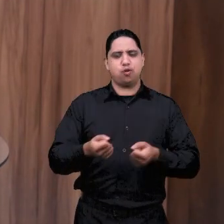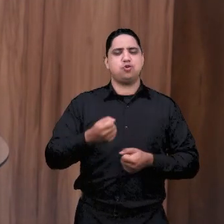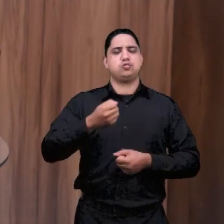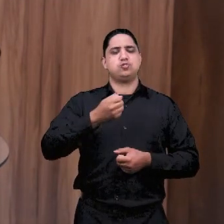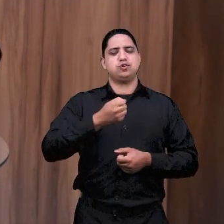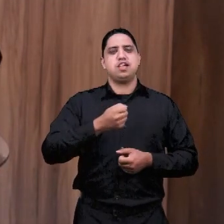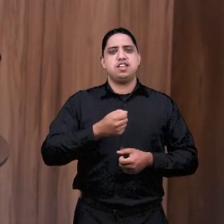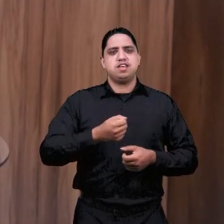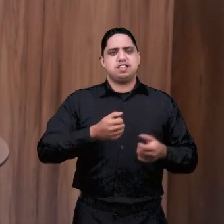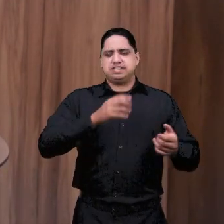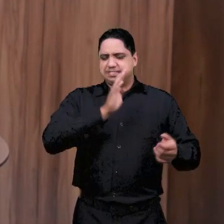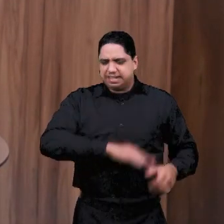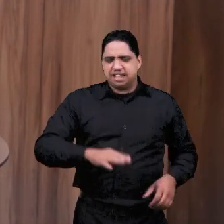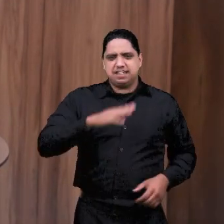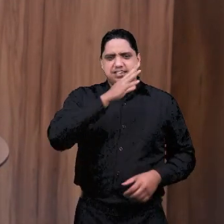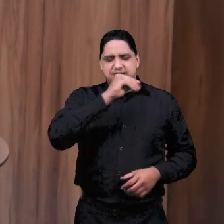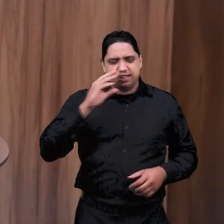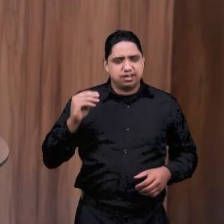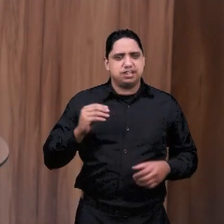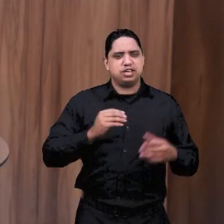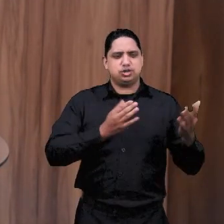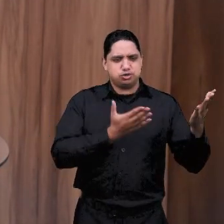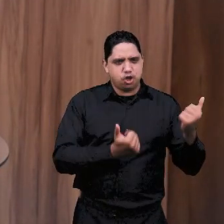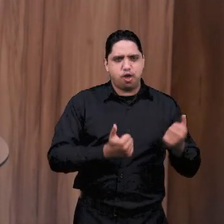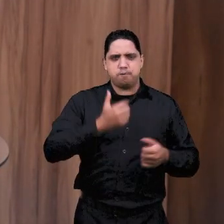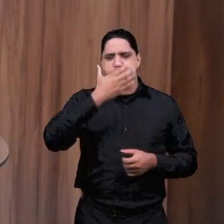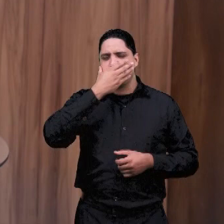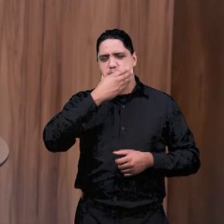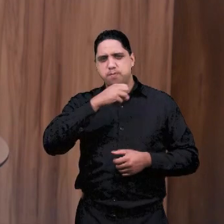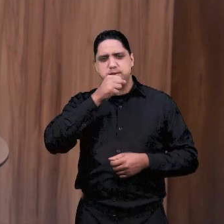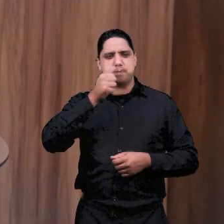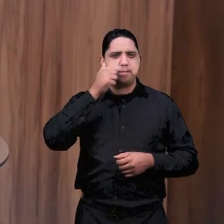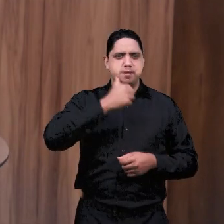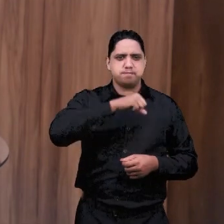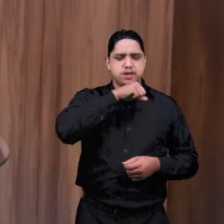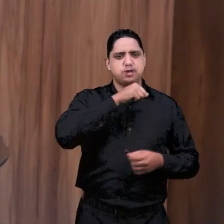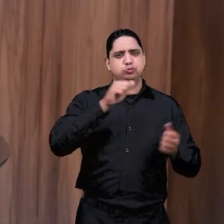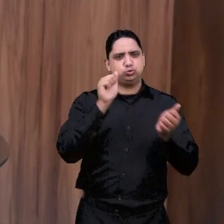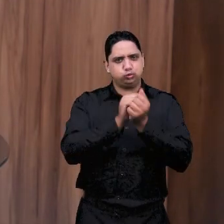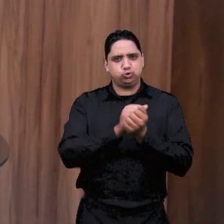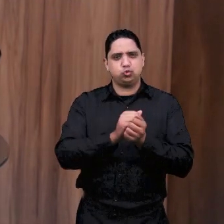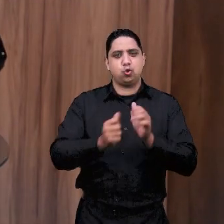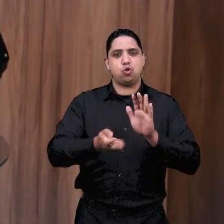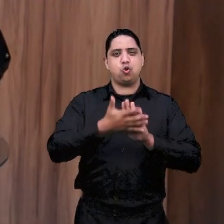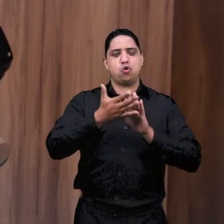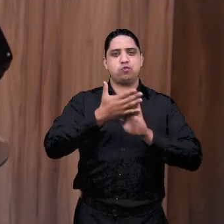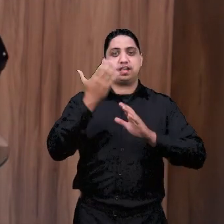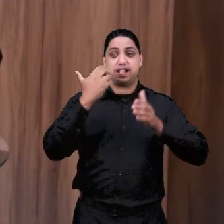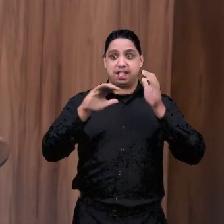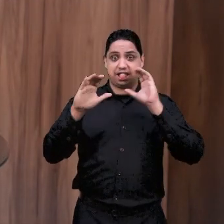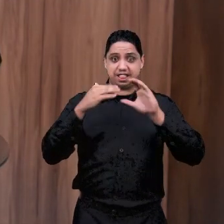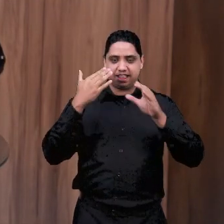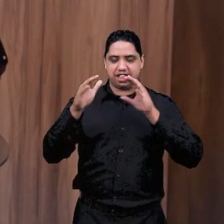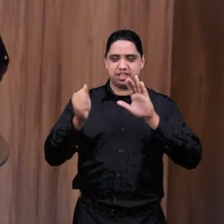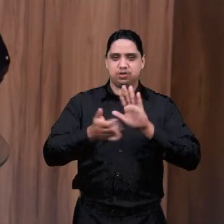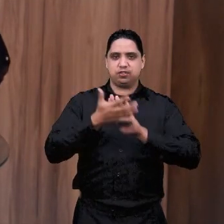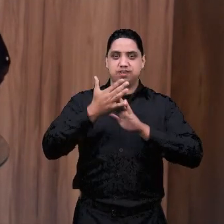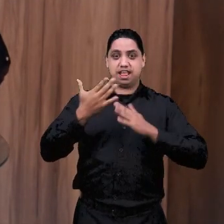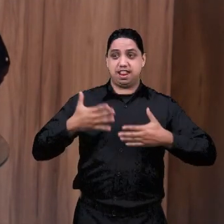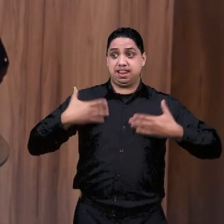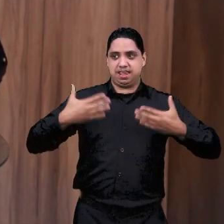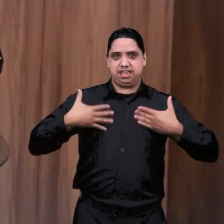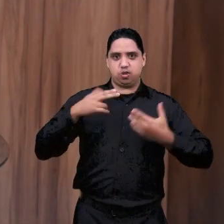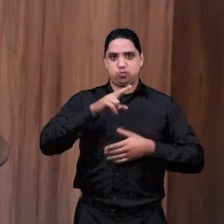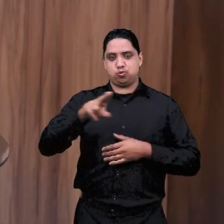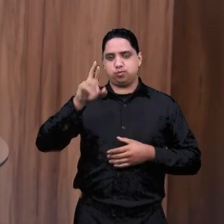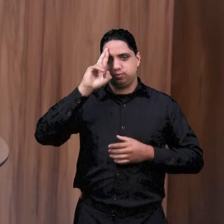allons former un grand orchestre, jouant, chantant avec toute joie au nom du Seigneur Jésus.